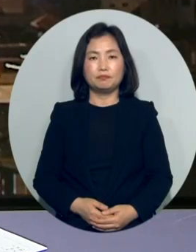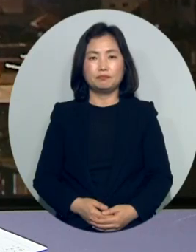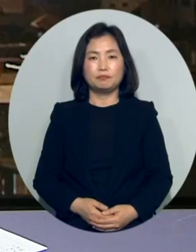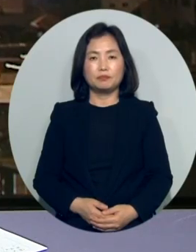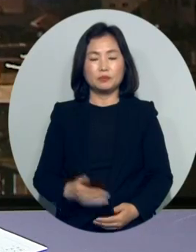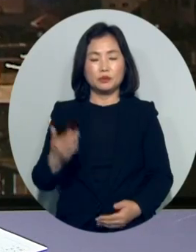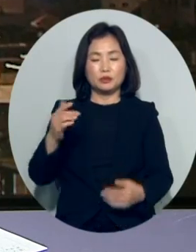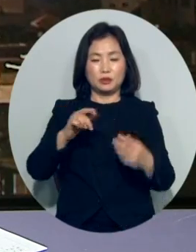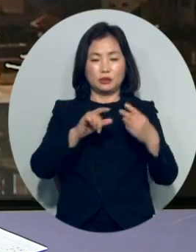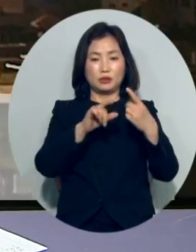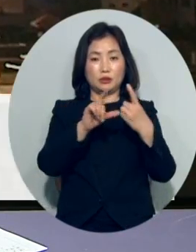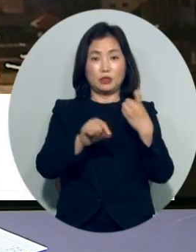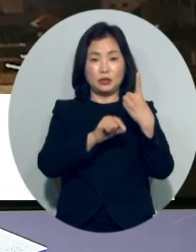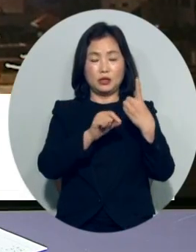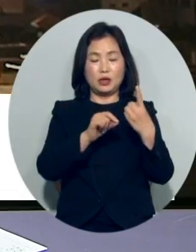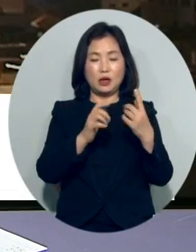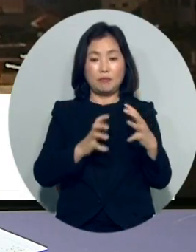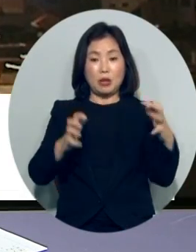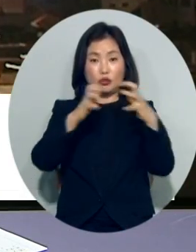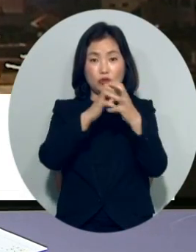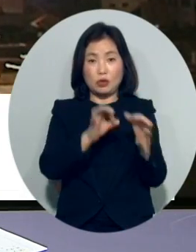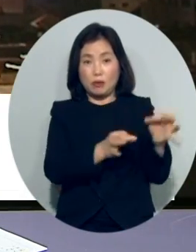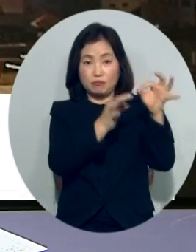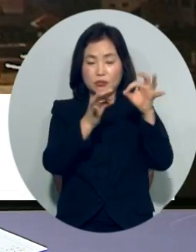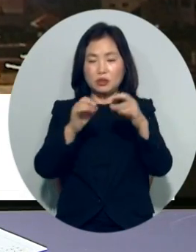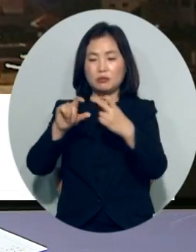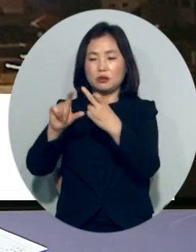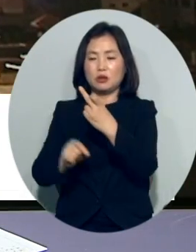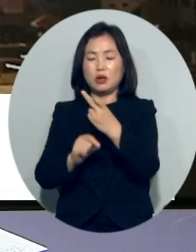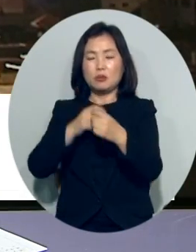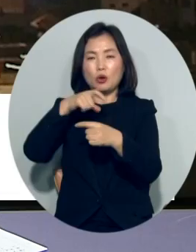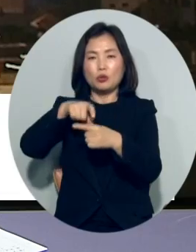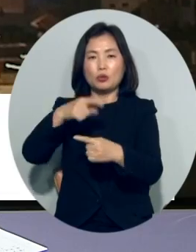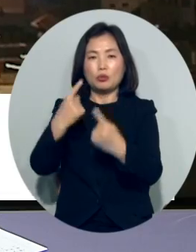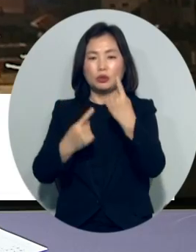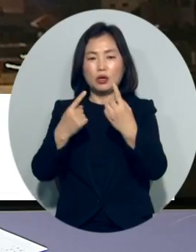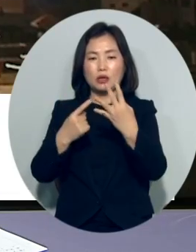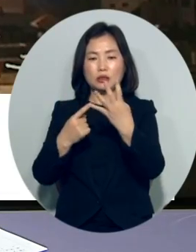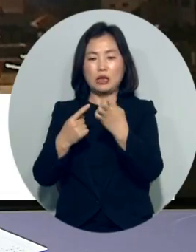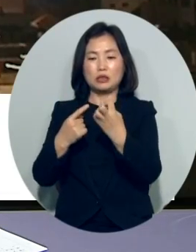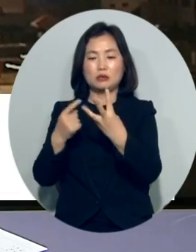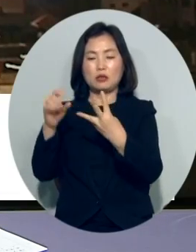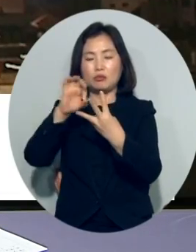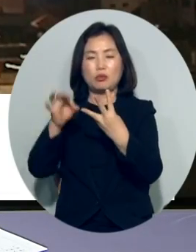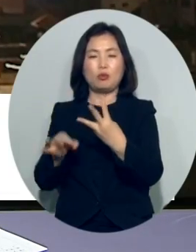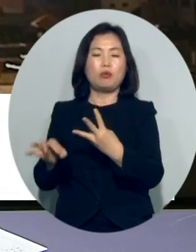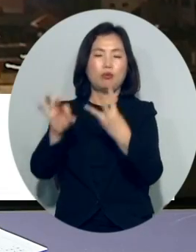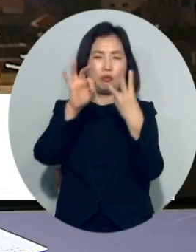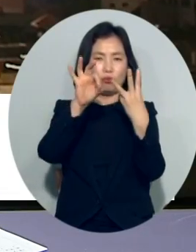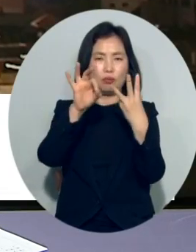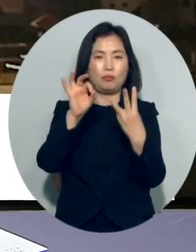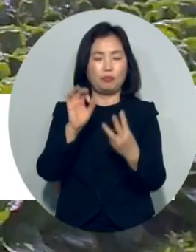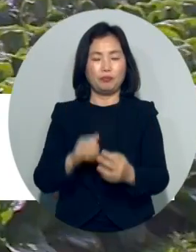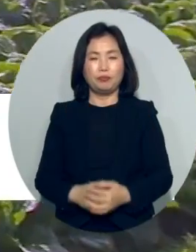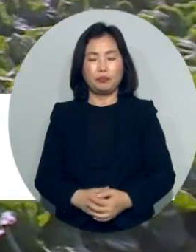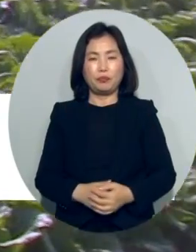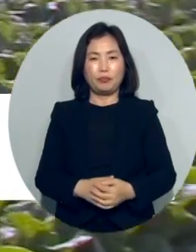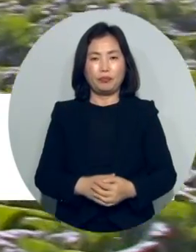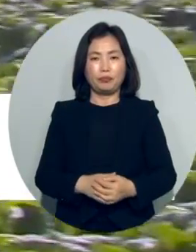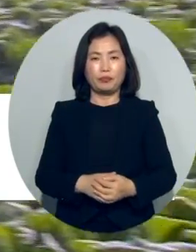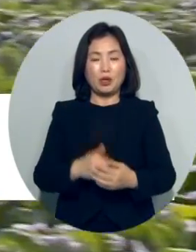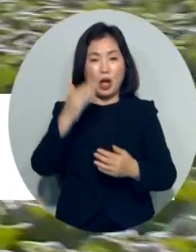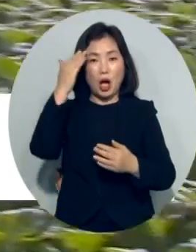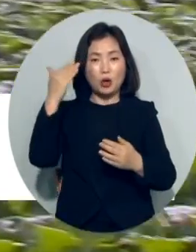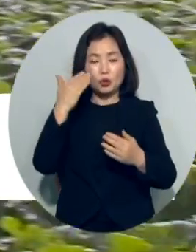지난달에 크게 오른 배추값이 이번달에 도 평년보다 43% 높을 것으로 관측되고 씁니다